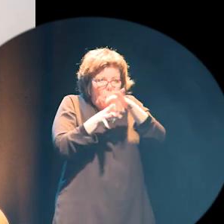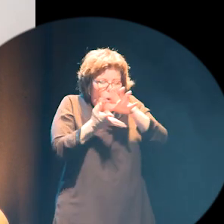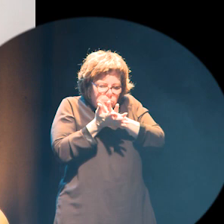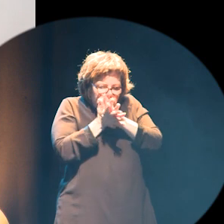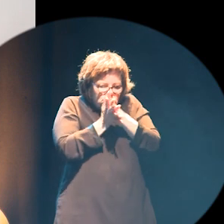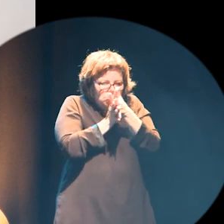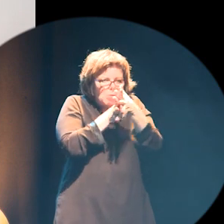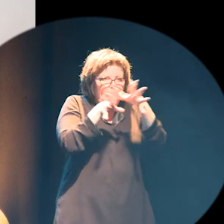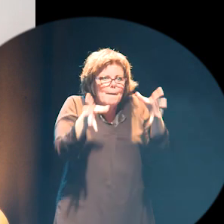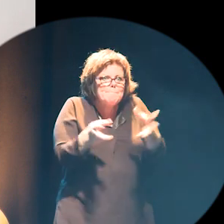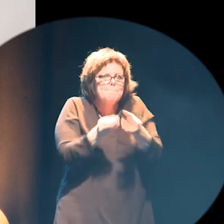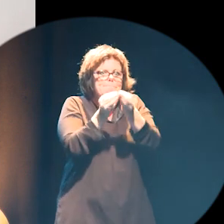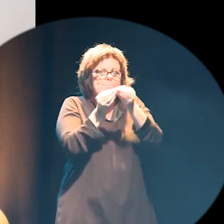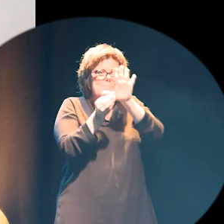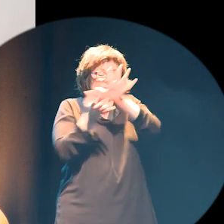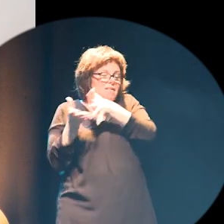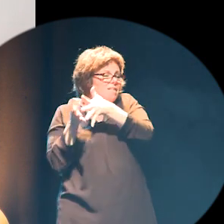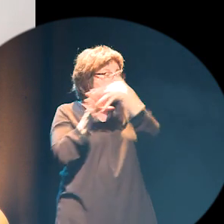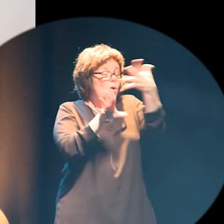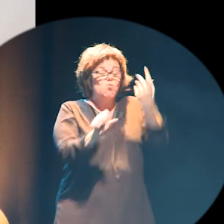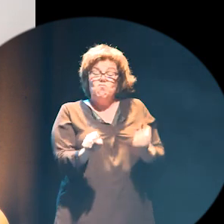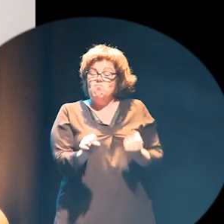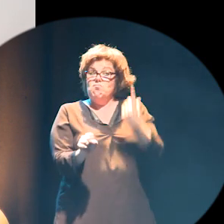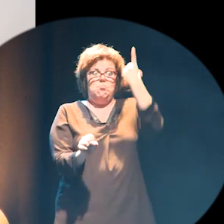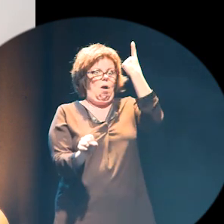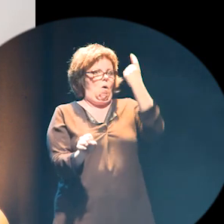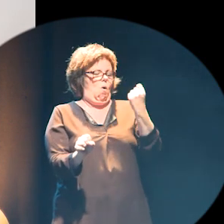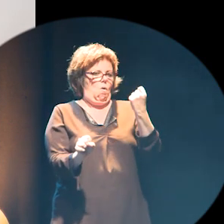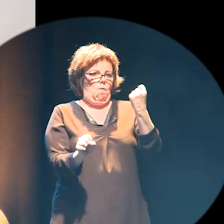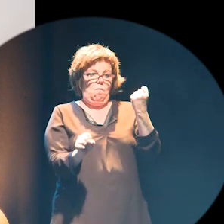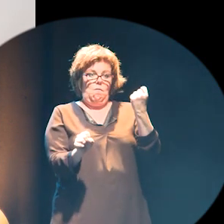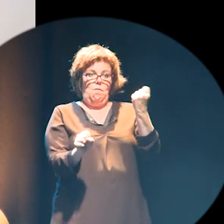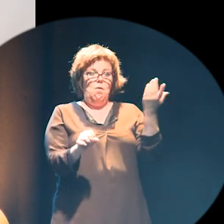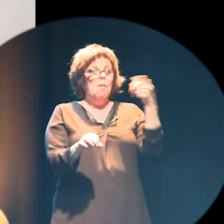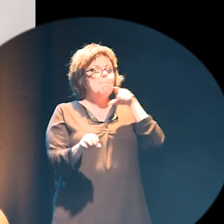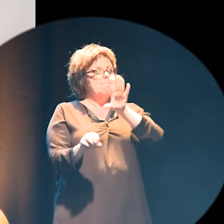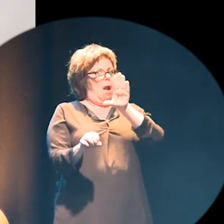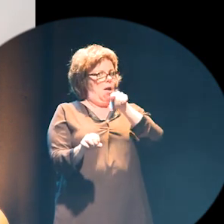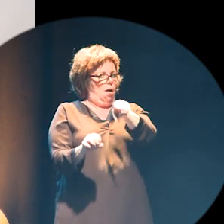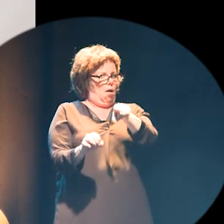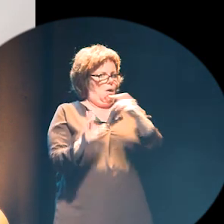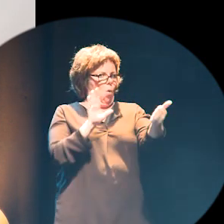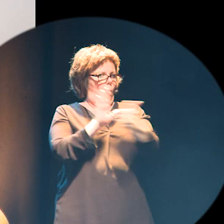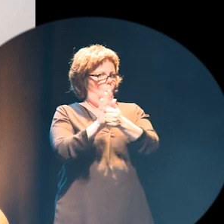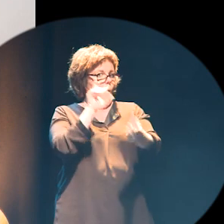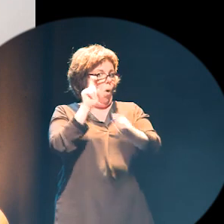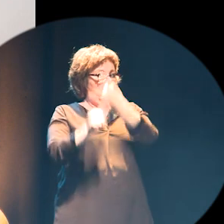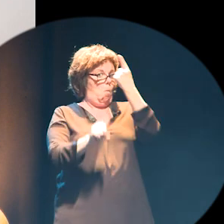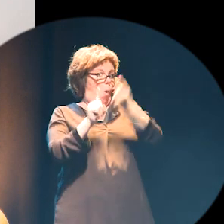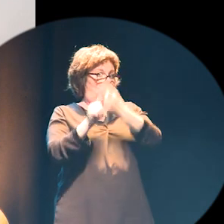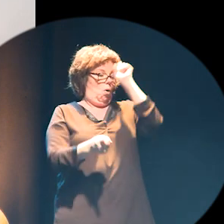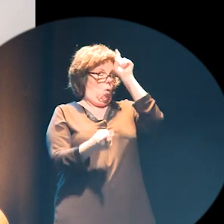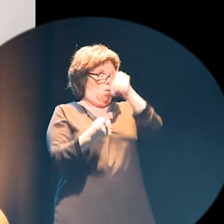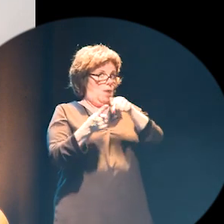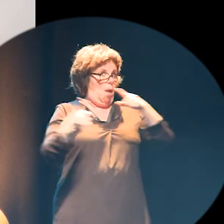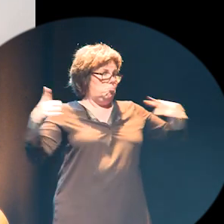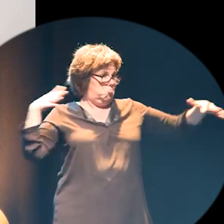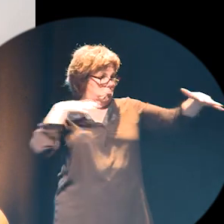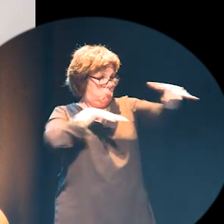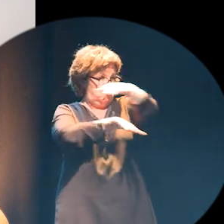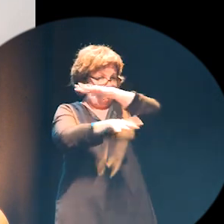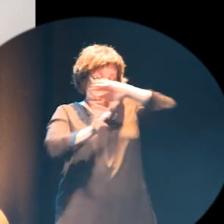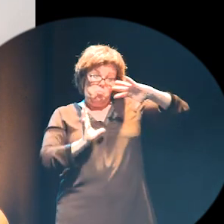à des vitesses incroyables. Et du coup, ils jouent un rôle clé dans le cycle des éléments à l'échelle du